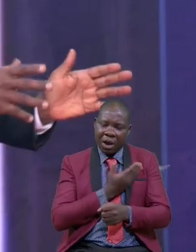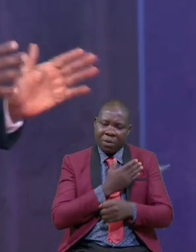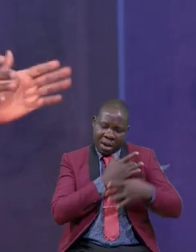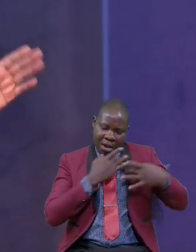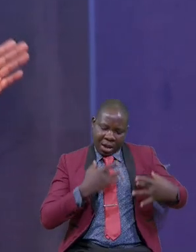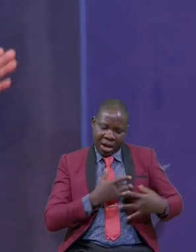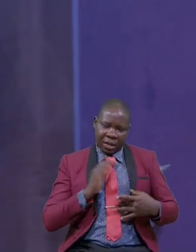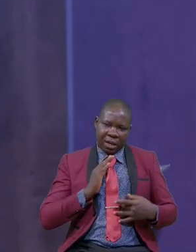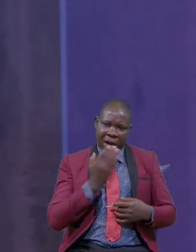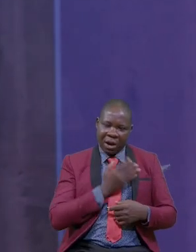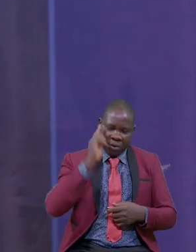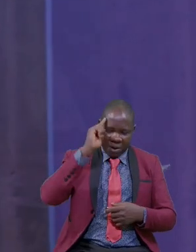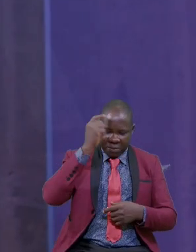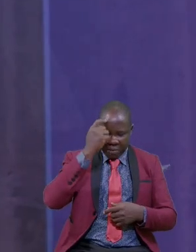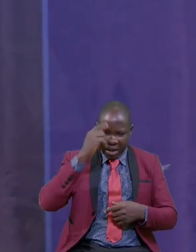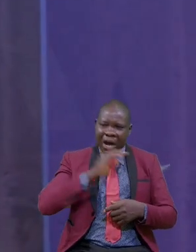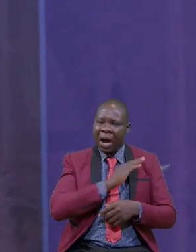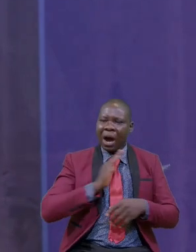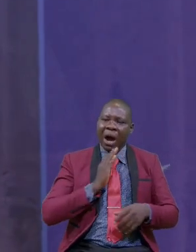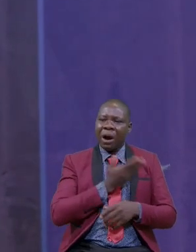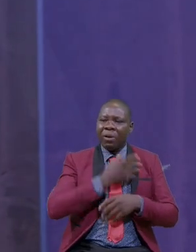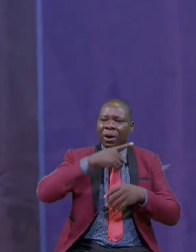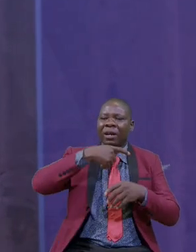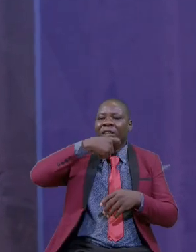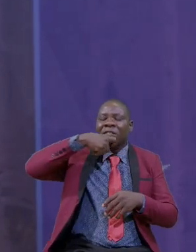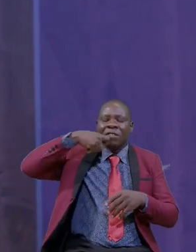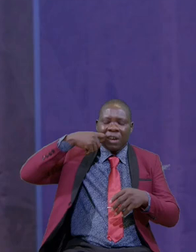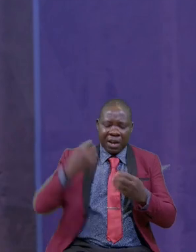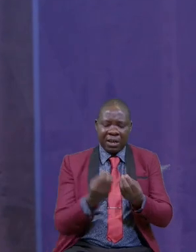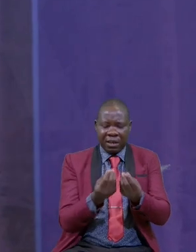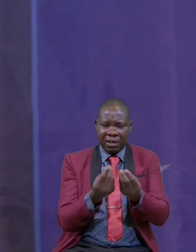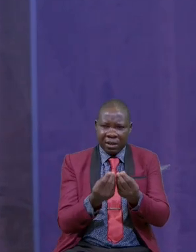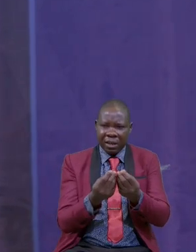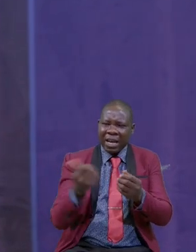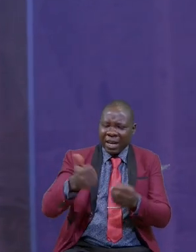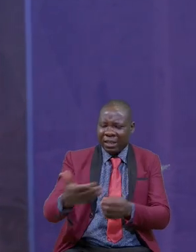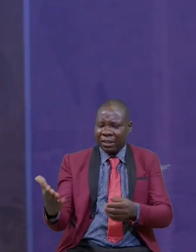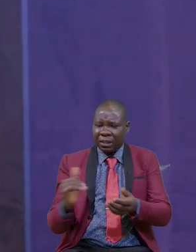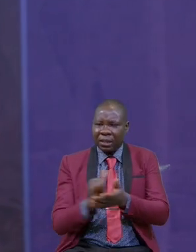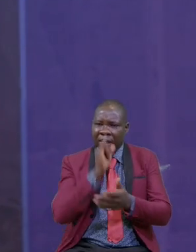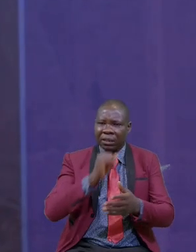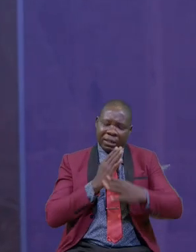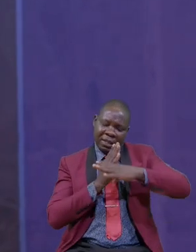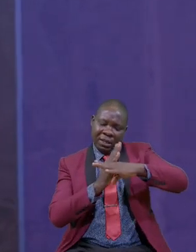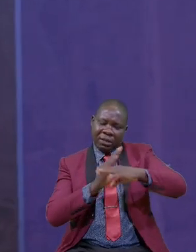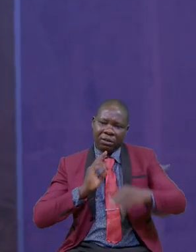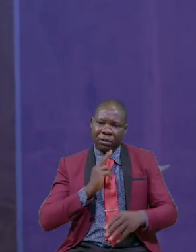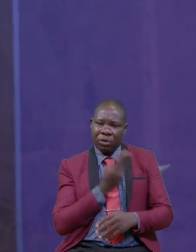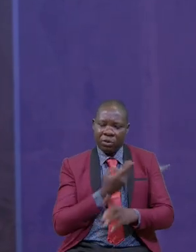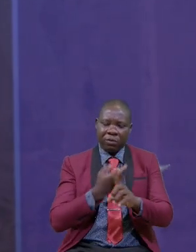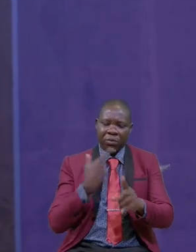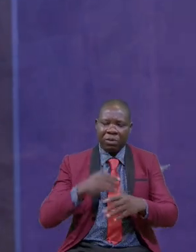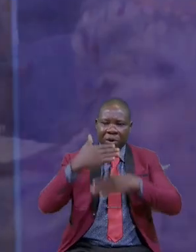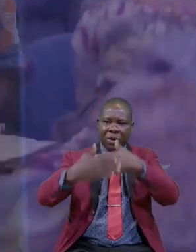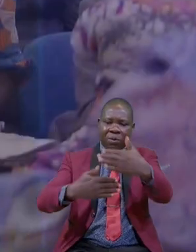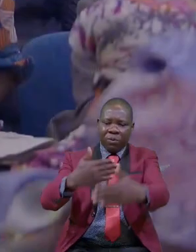champs nouveaux. Nous devons briser tout ce qui nous dérangeait et qui nous empêchait d'avoir le progrès qu'il nous